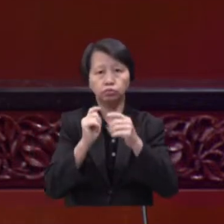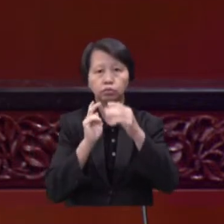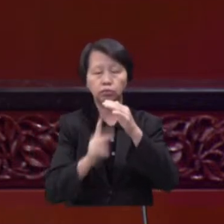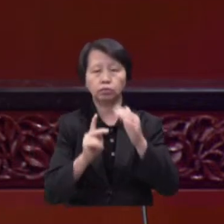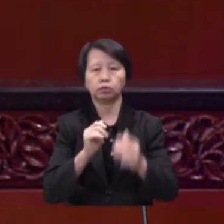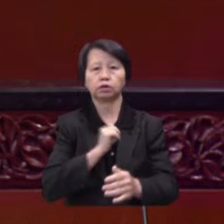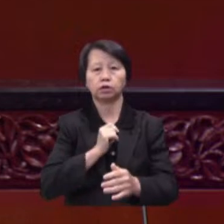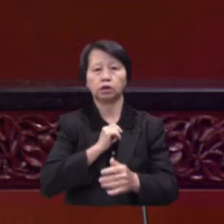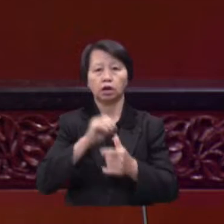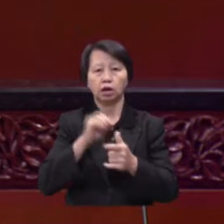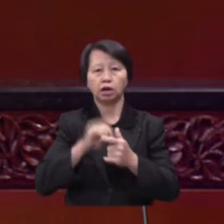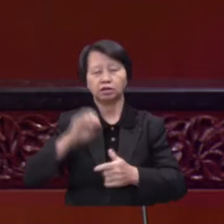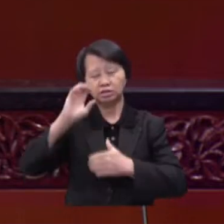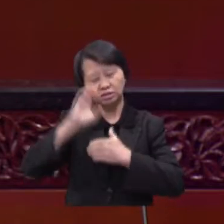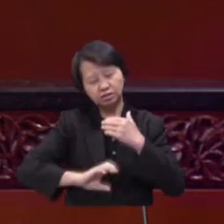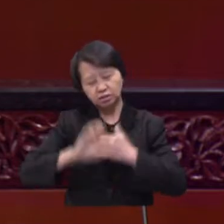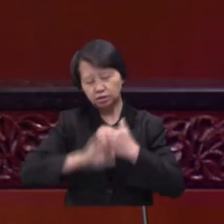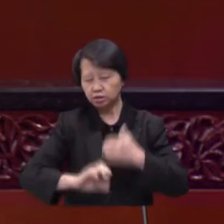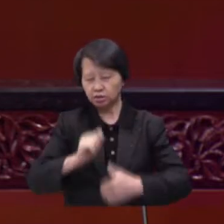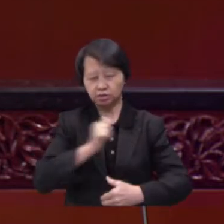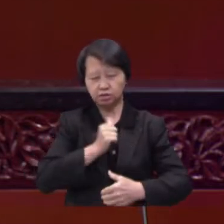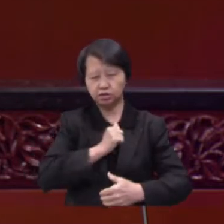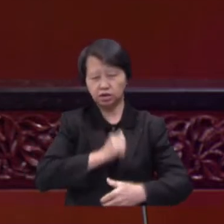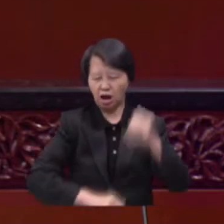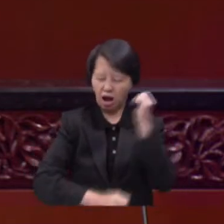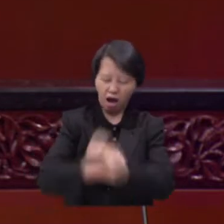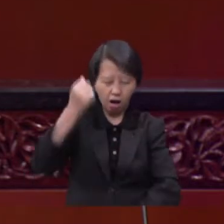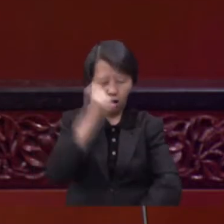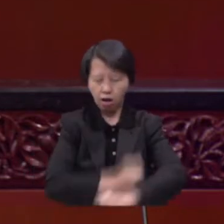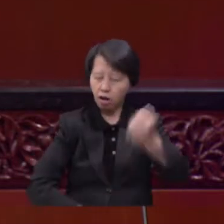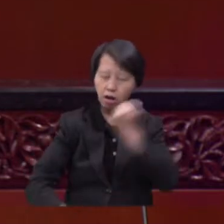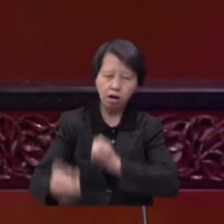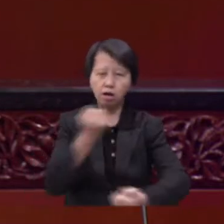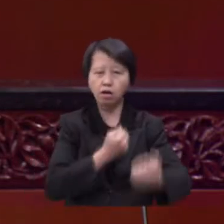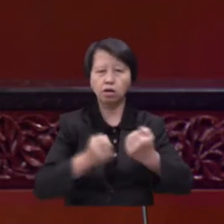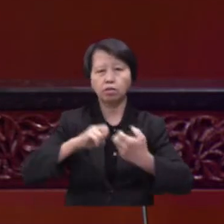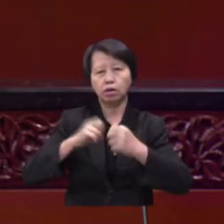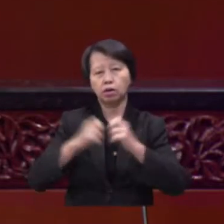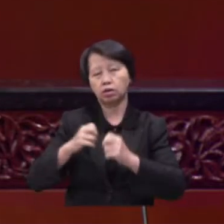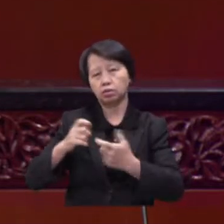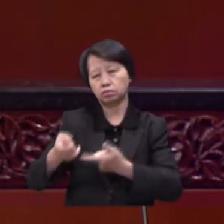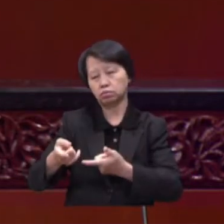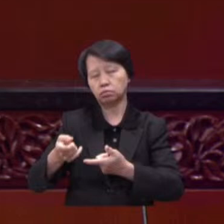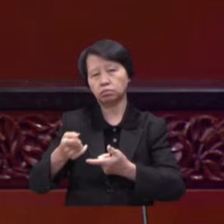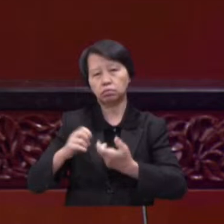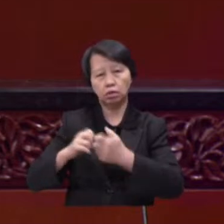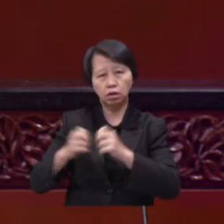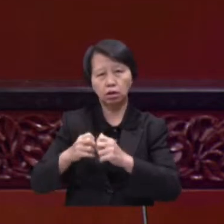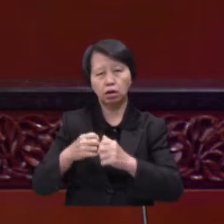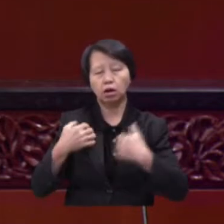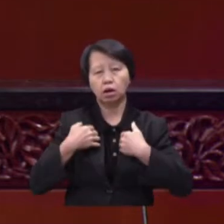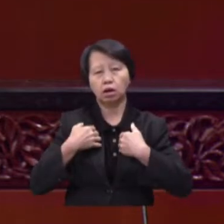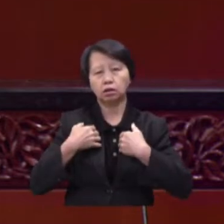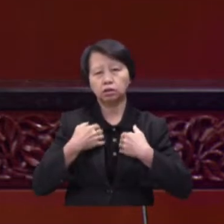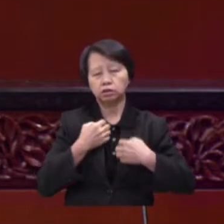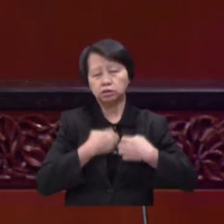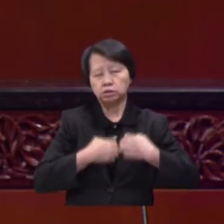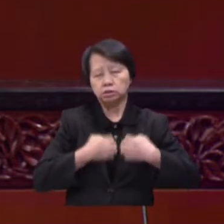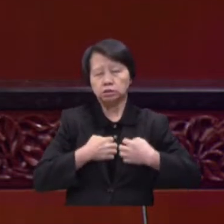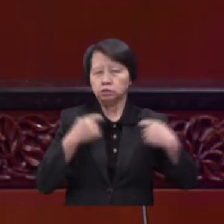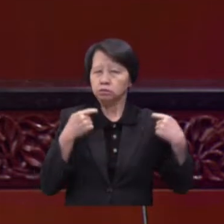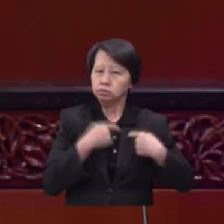bunuh diri atau mencederakan diri sendiri adalah dalam situasi Crisis dan mengalami kesakitan emosi